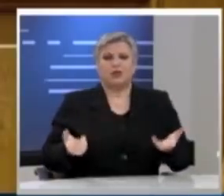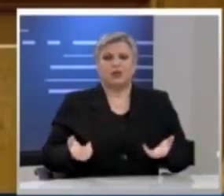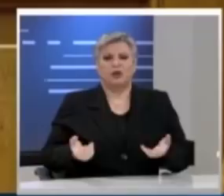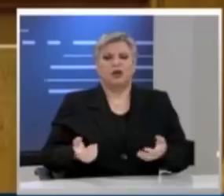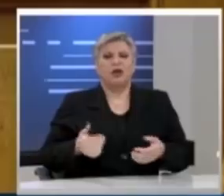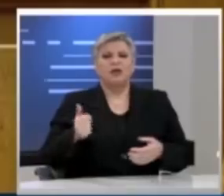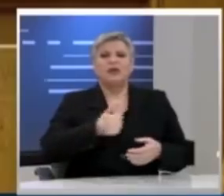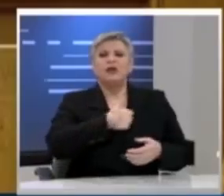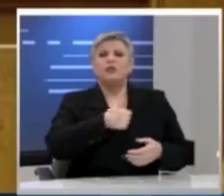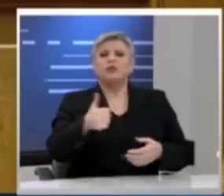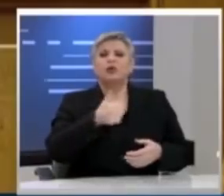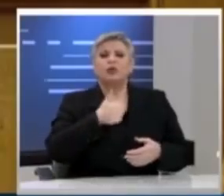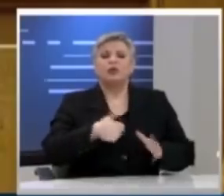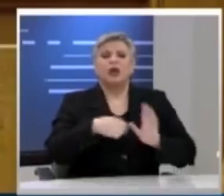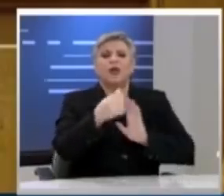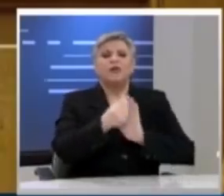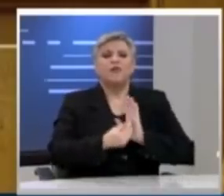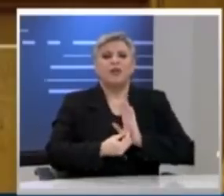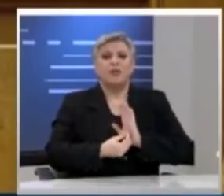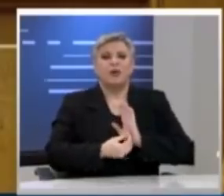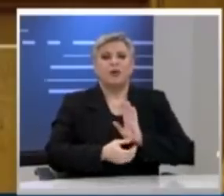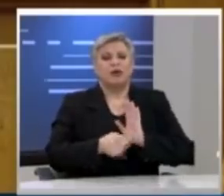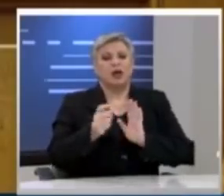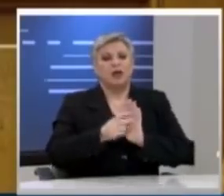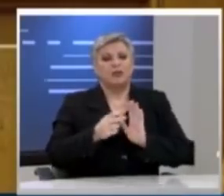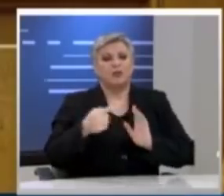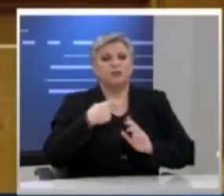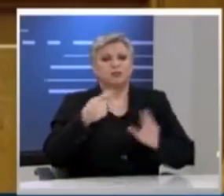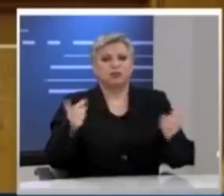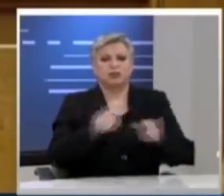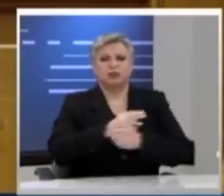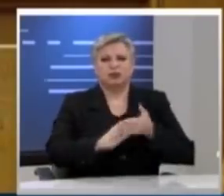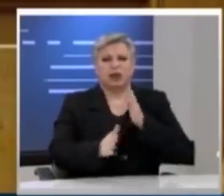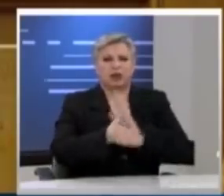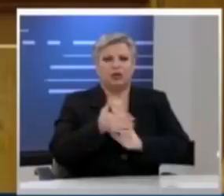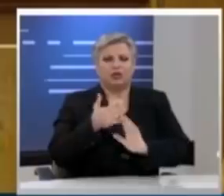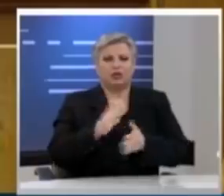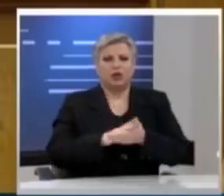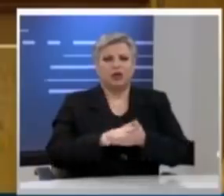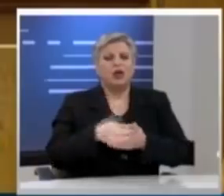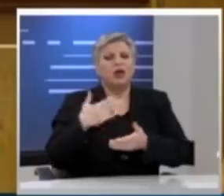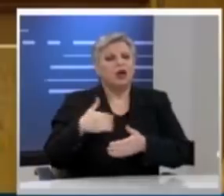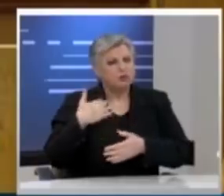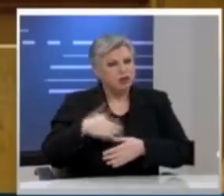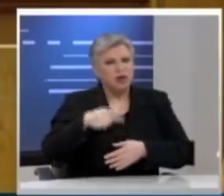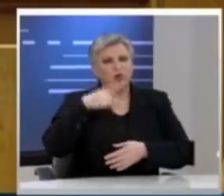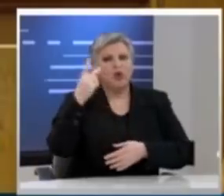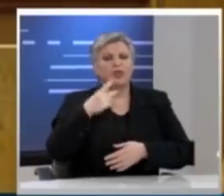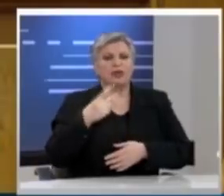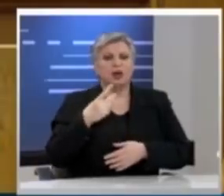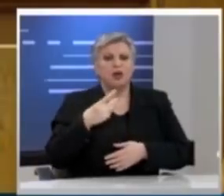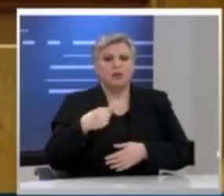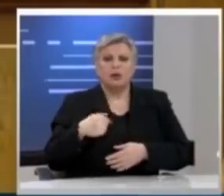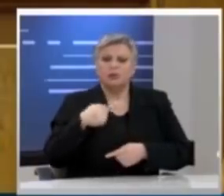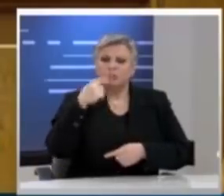κατοχύρωσης βαθμολογίας μαθημάτων και για τις επόμενες χρονιές τις προτάσεις αυτές τις έχει